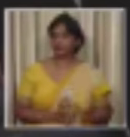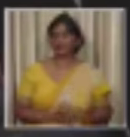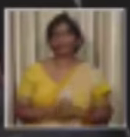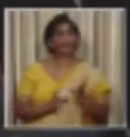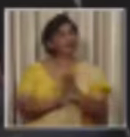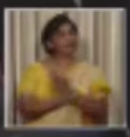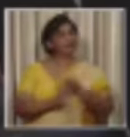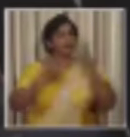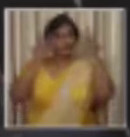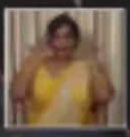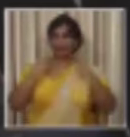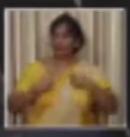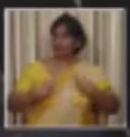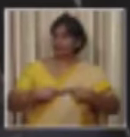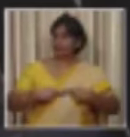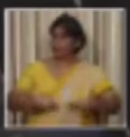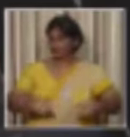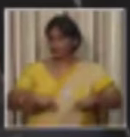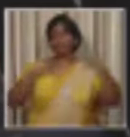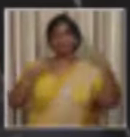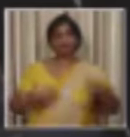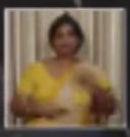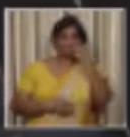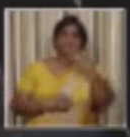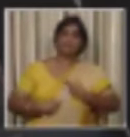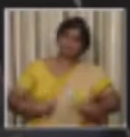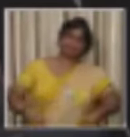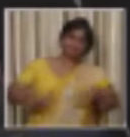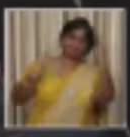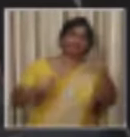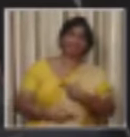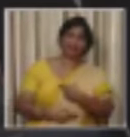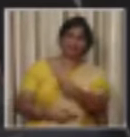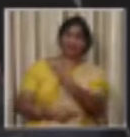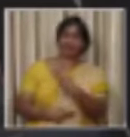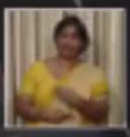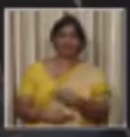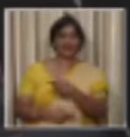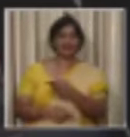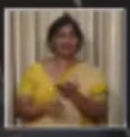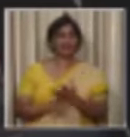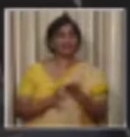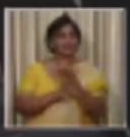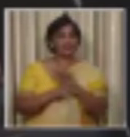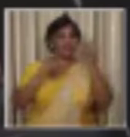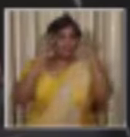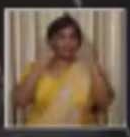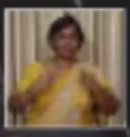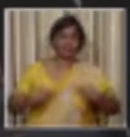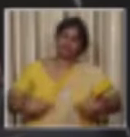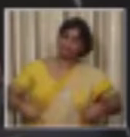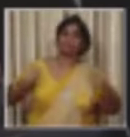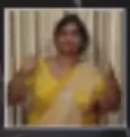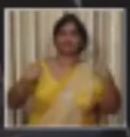සිංහයාට අභියෝග කරන්න මේ ඌරුනාම්බ කටයුතු කරා. මේ සිංහයාට අභියෝග කරා.